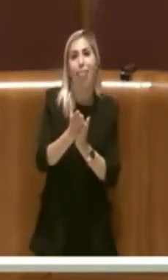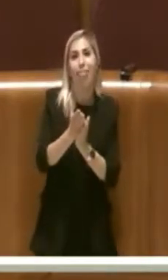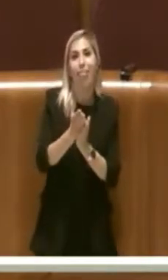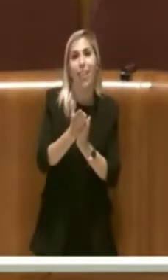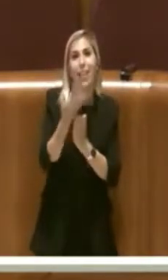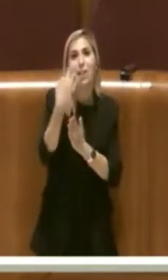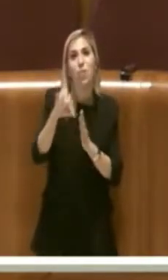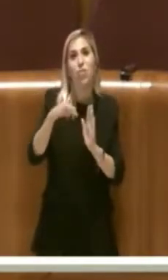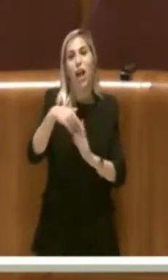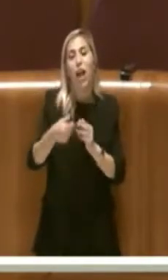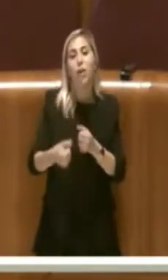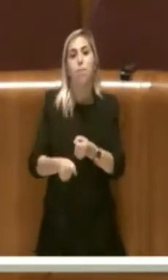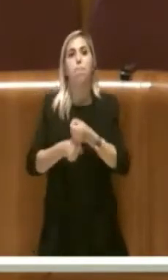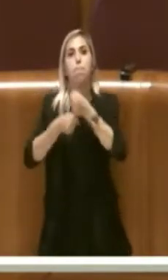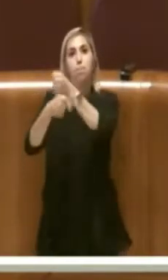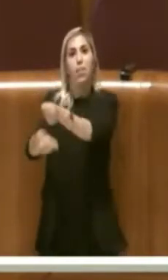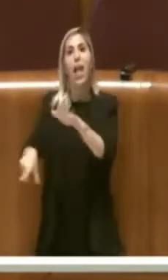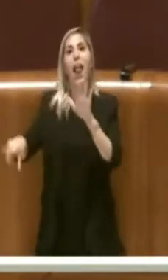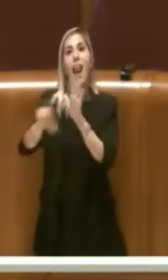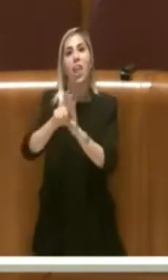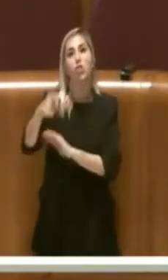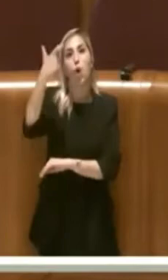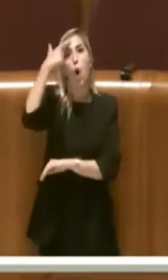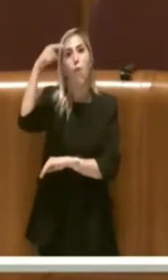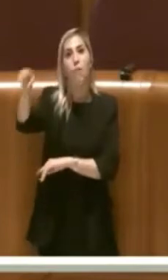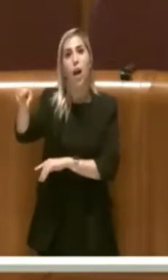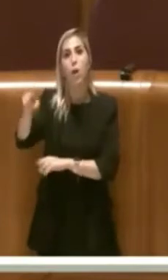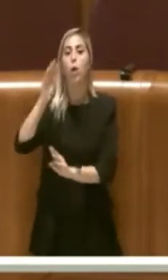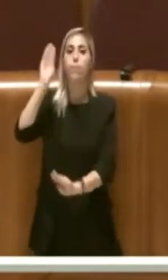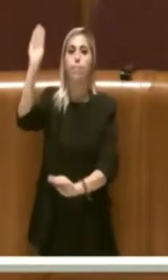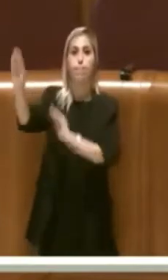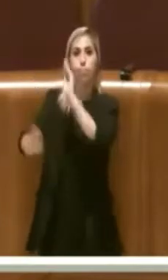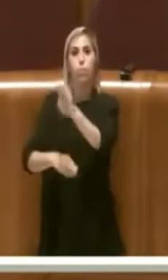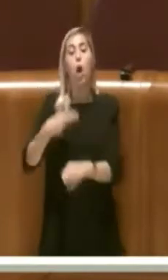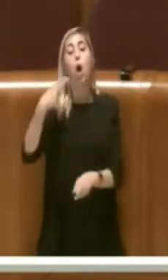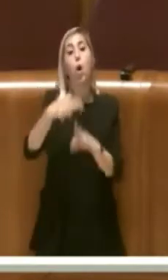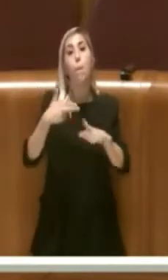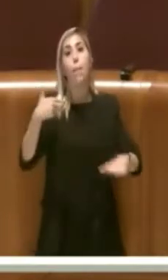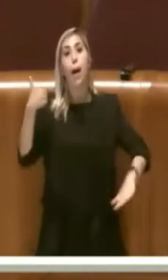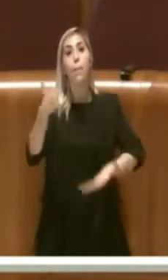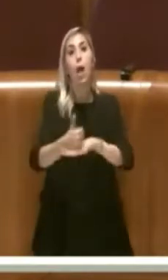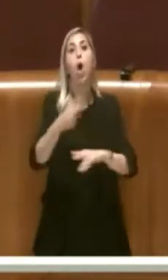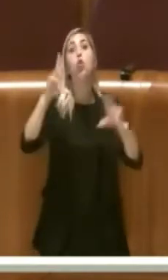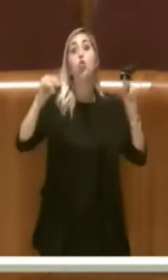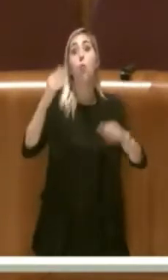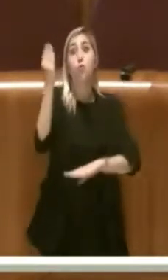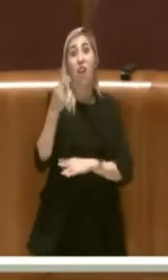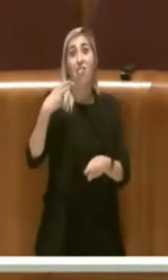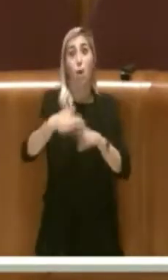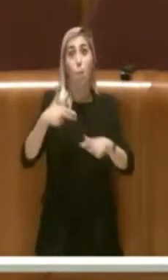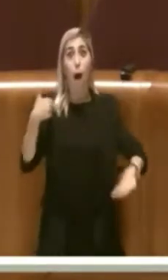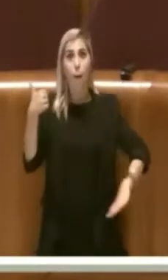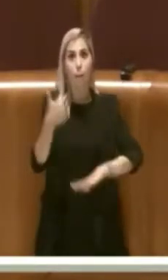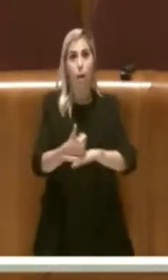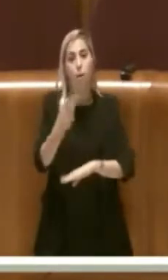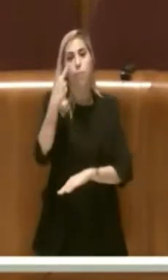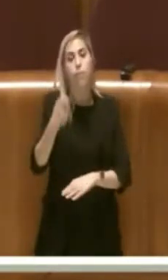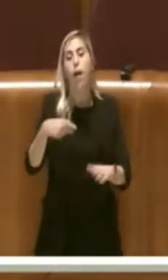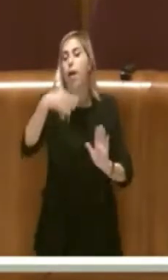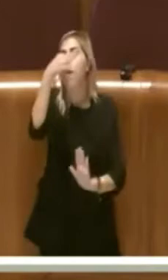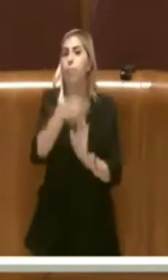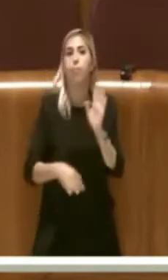con specifica delegazione legislativa al governo si è chiesto a Roma Capitale, al nuovo ente Roma Capitale, di provvedere con